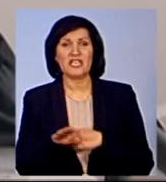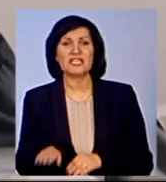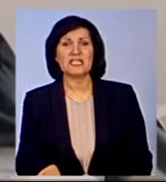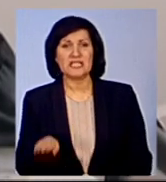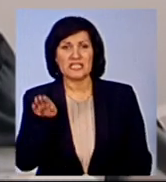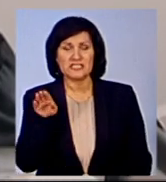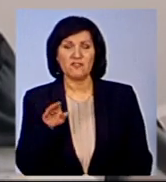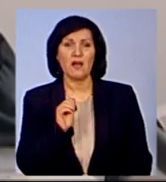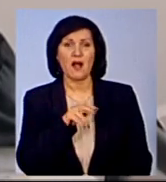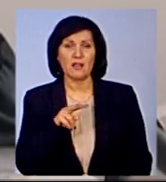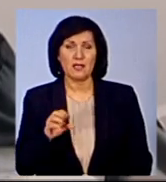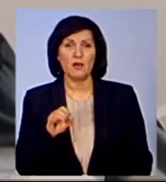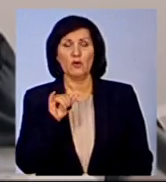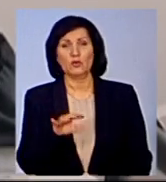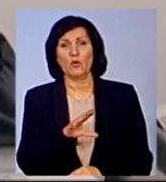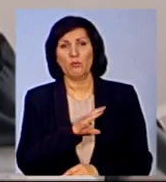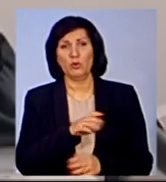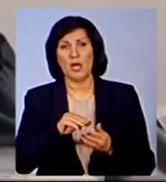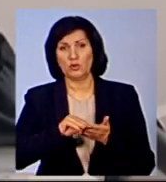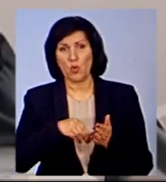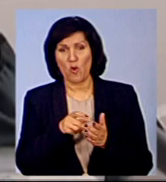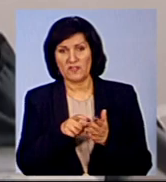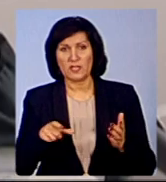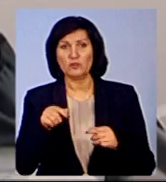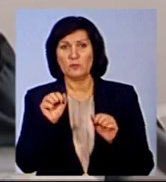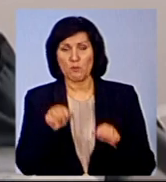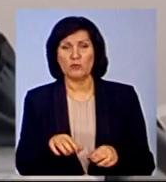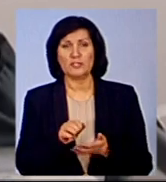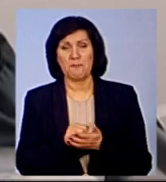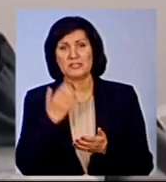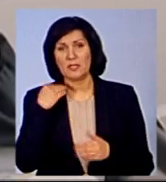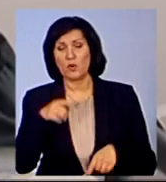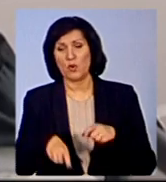дитинства, але у нього була довідка, що він може займатися легкою атлетикою.